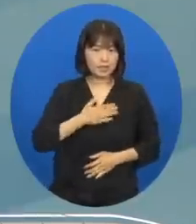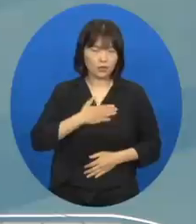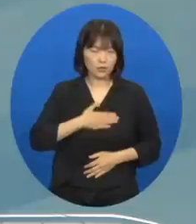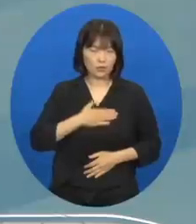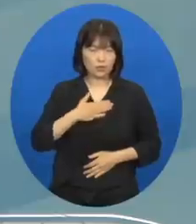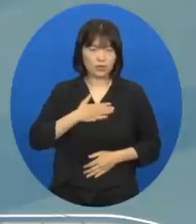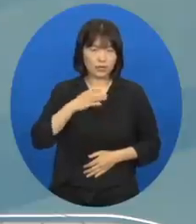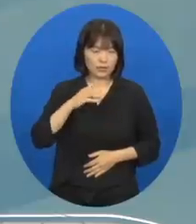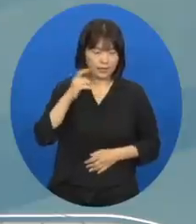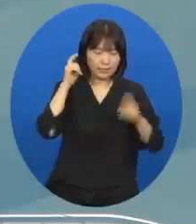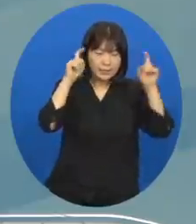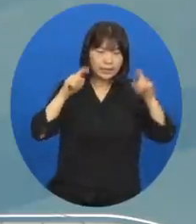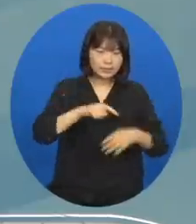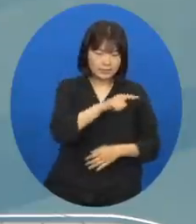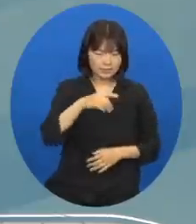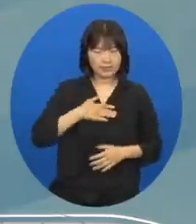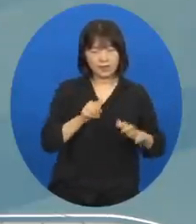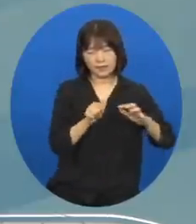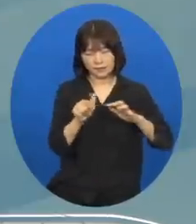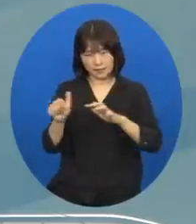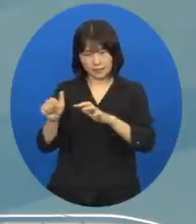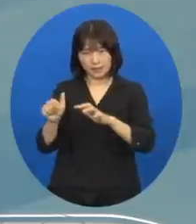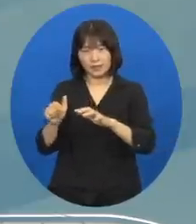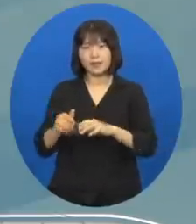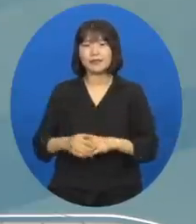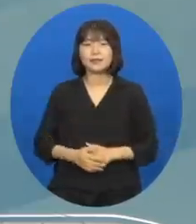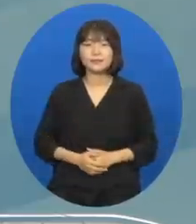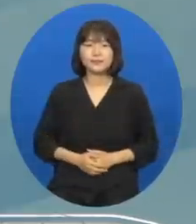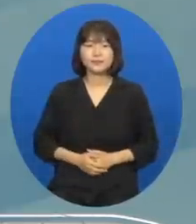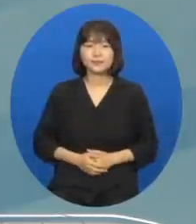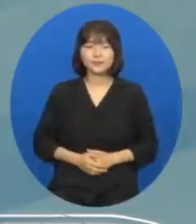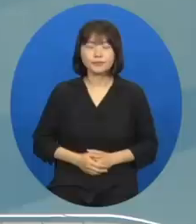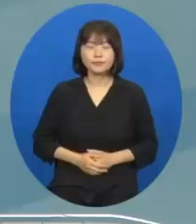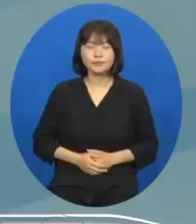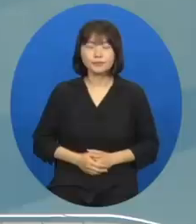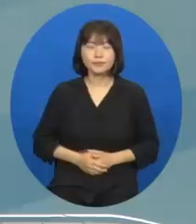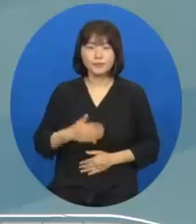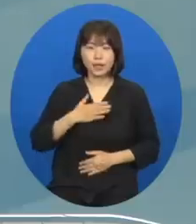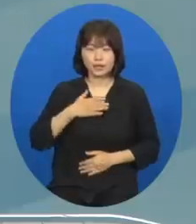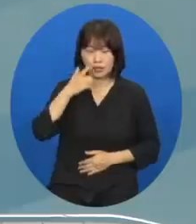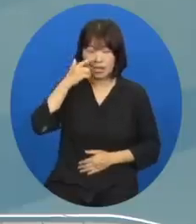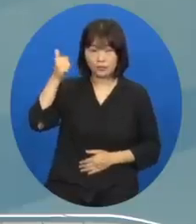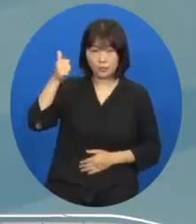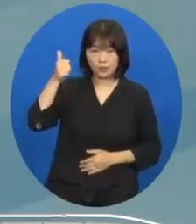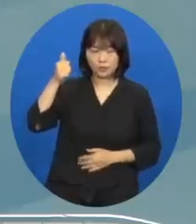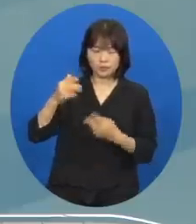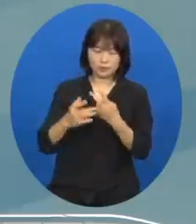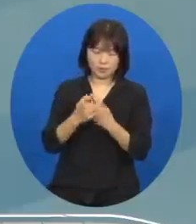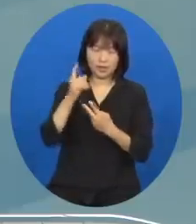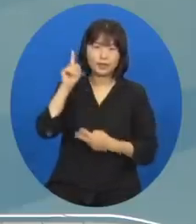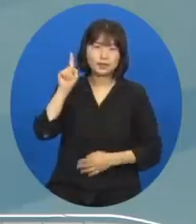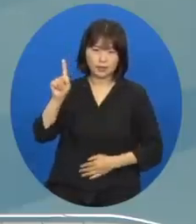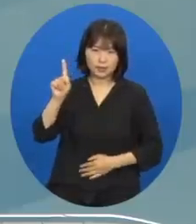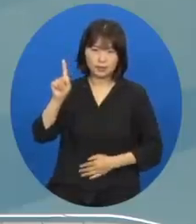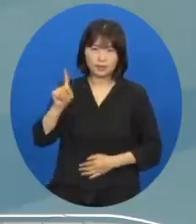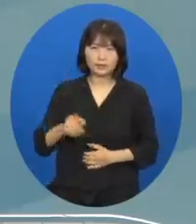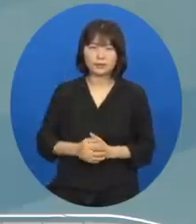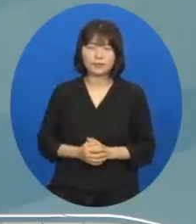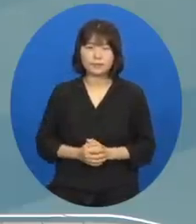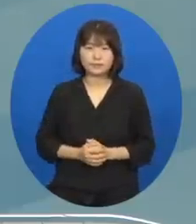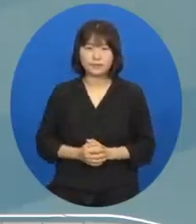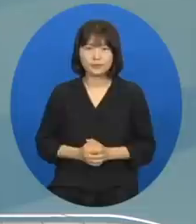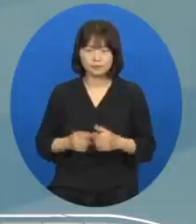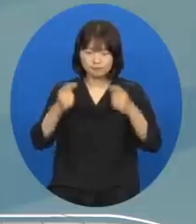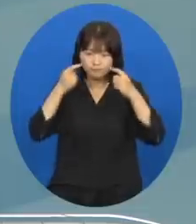내 양들은 나를 따른다. 그러면서 나는 아버지와 하나다. 30절에